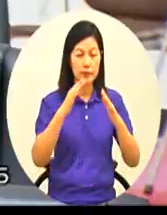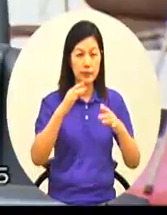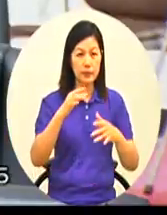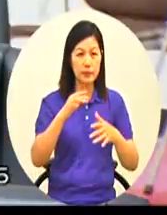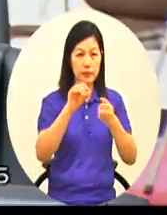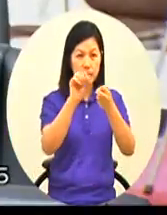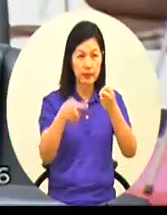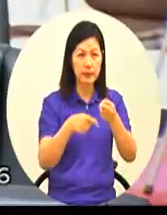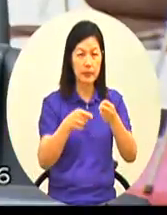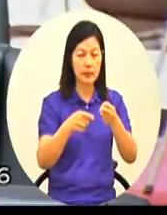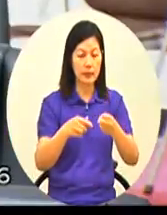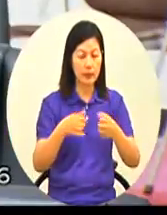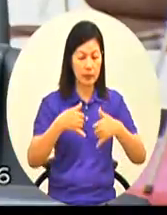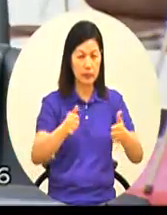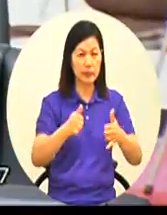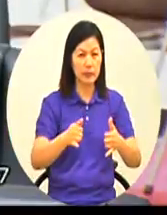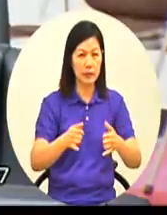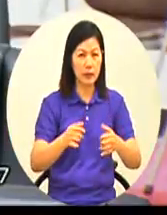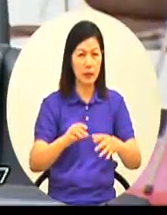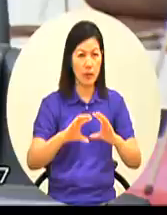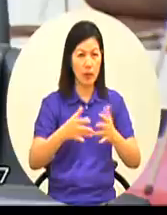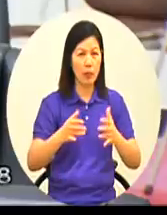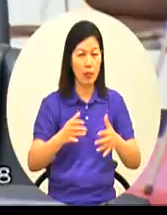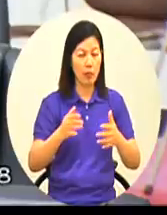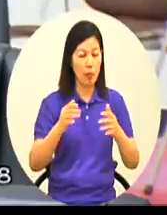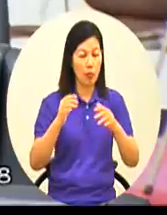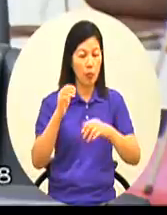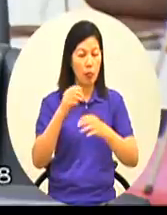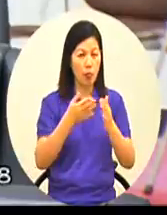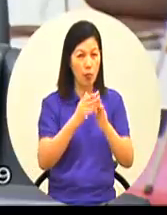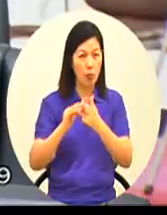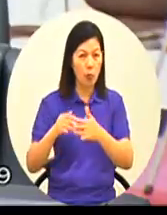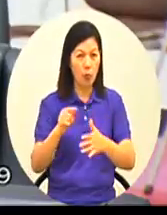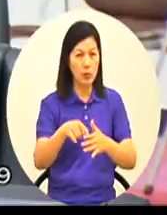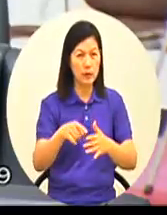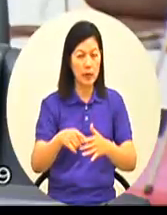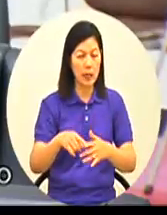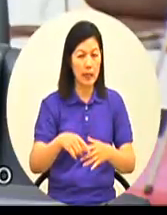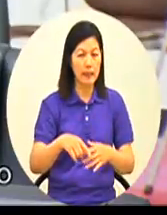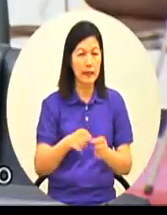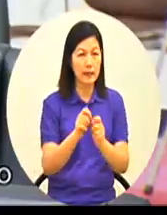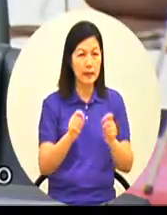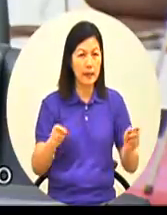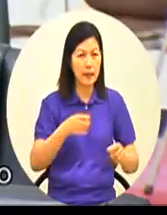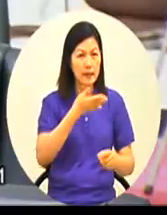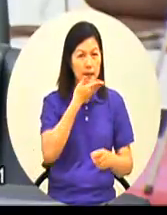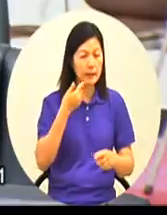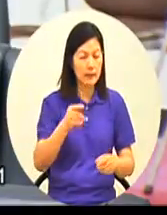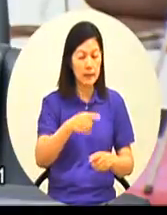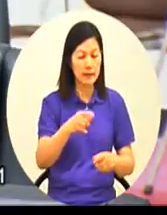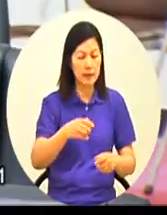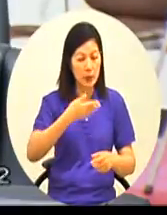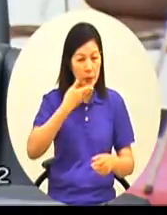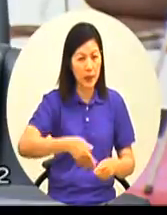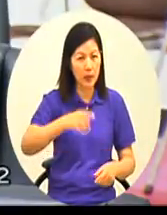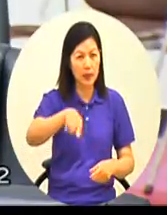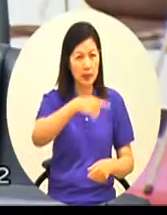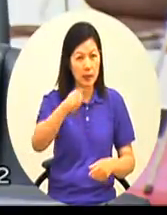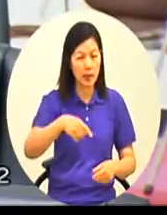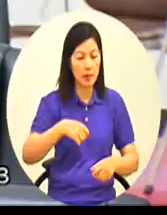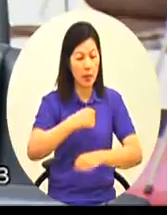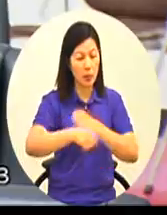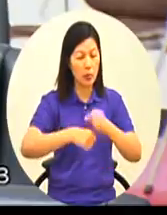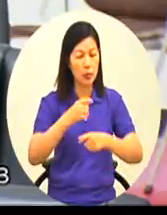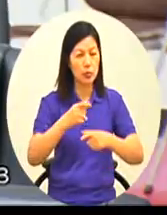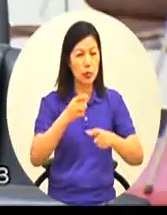民国宅的1、2楼现在是要当长青的一个长辈的一个活动中心跟托儿中心， 就 这是一个非常恰